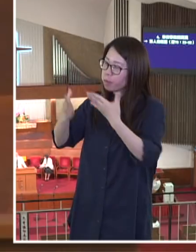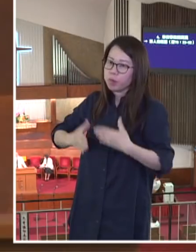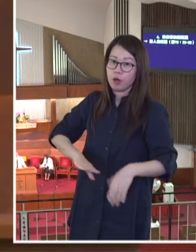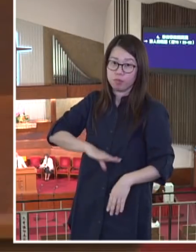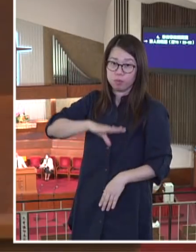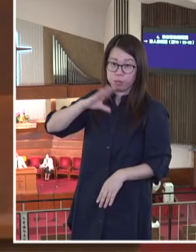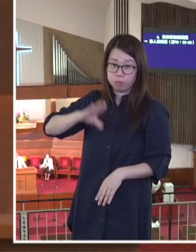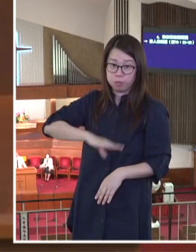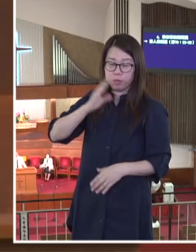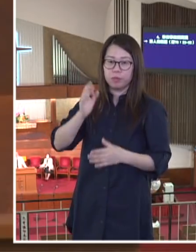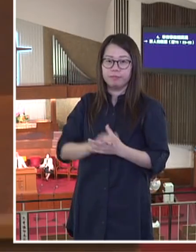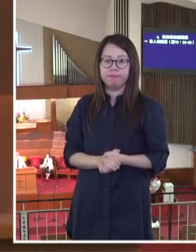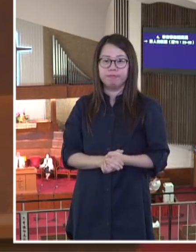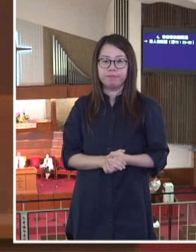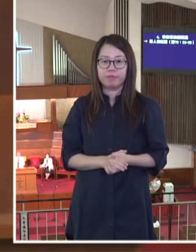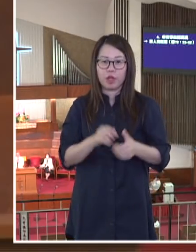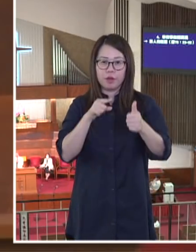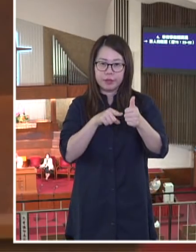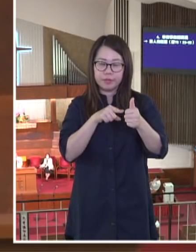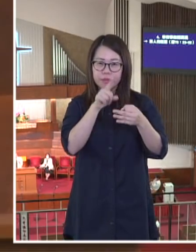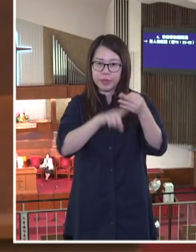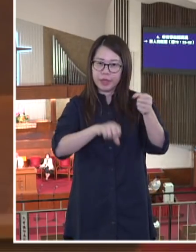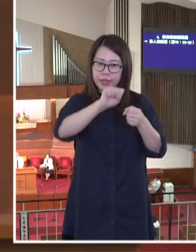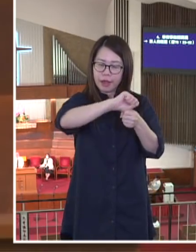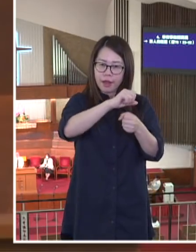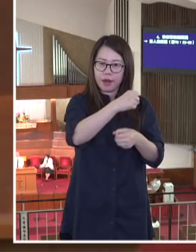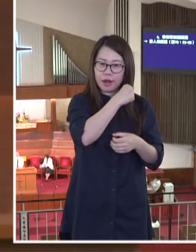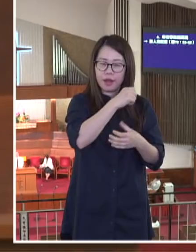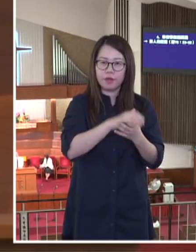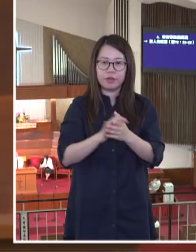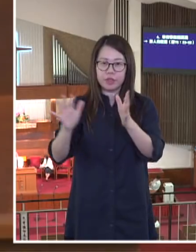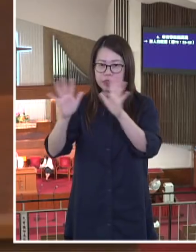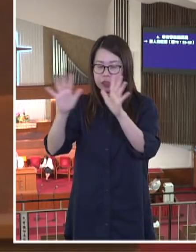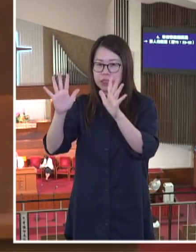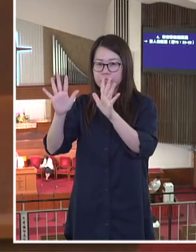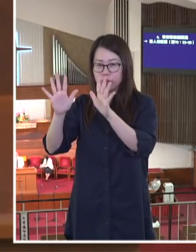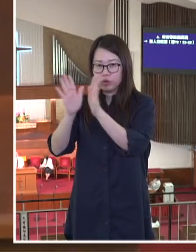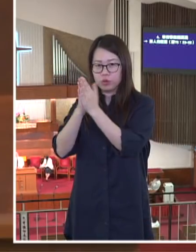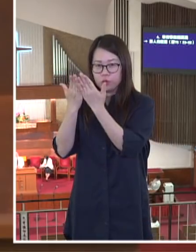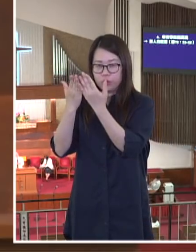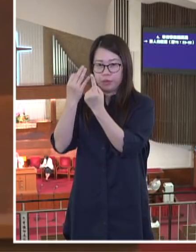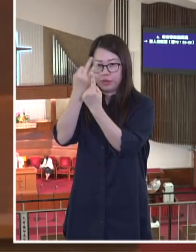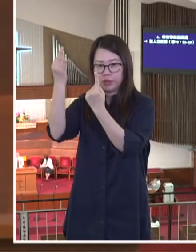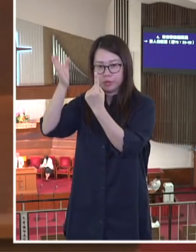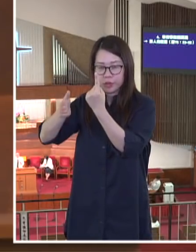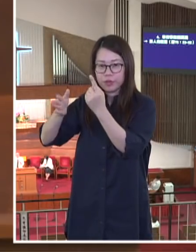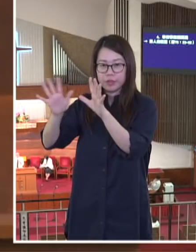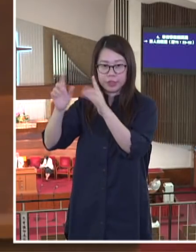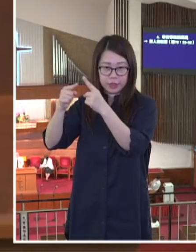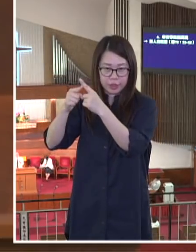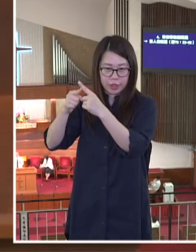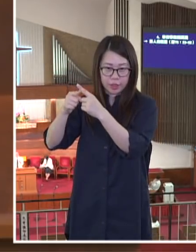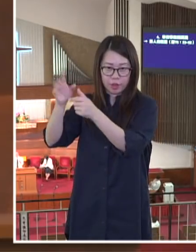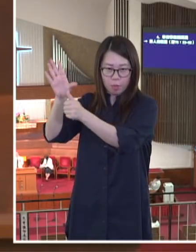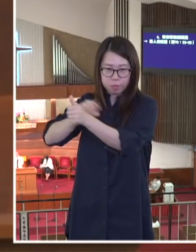从加勒嘅身上，无论从诗篇73篇诗人嘅经历当中。我希望弟兄姊妹能够体